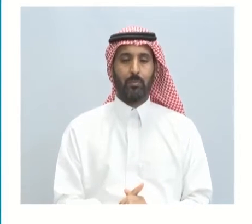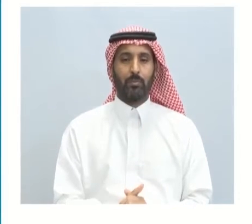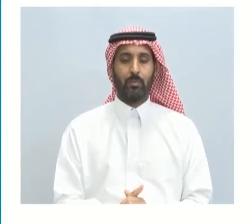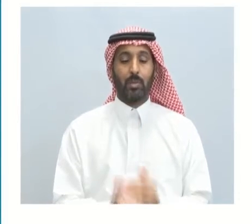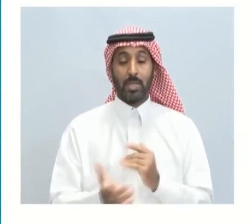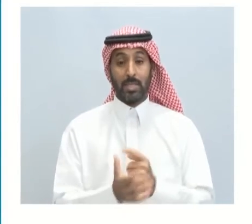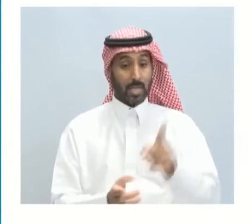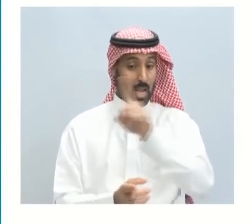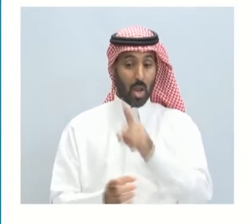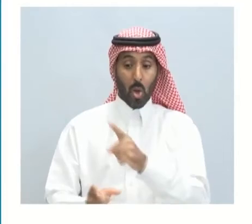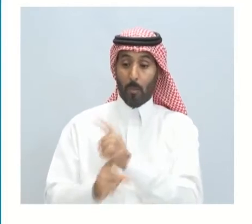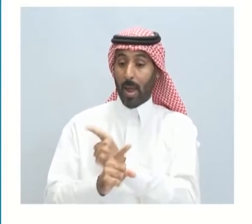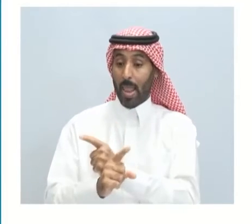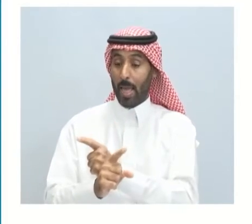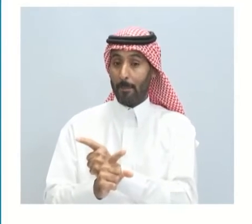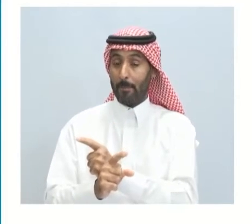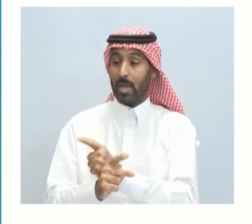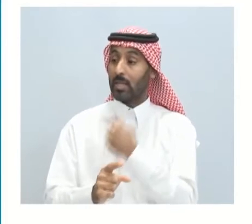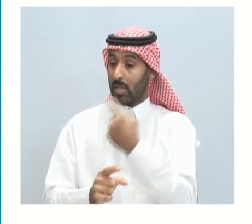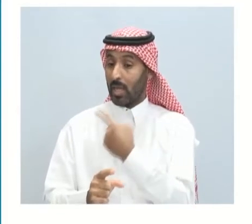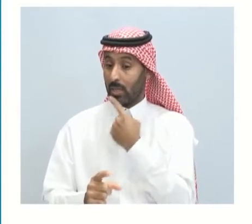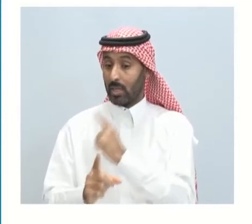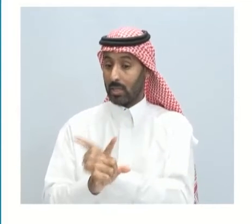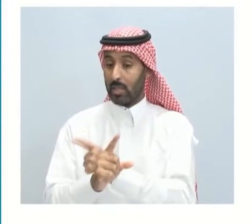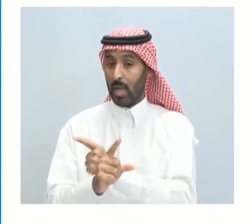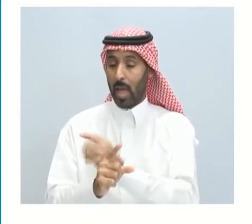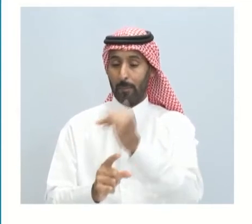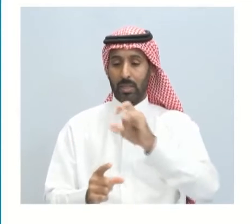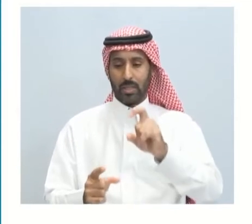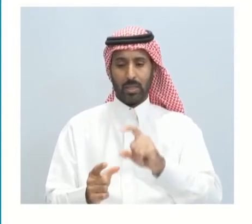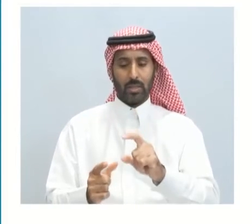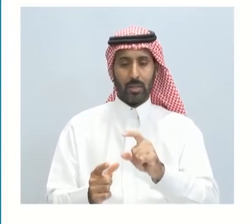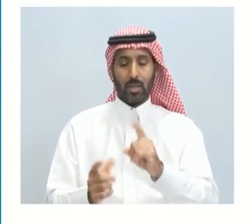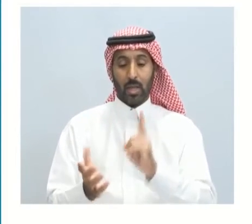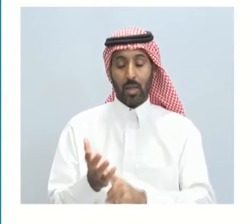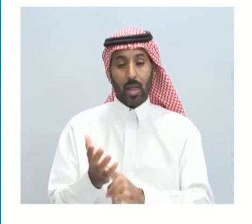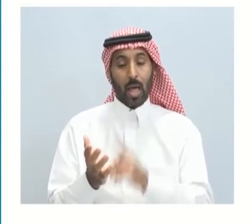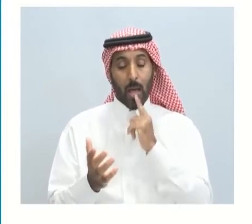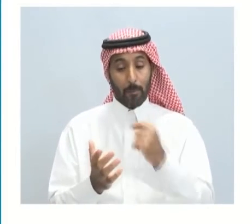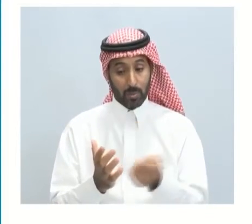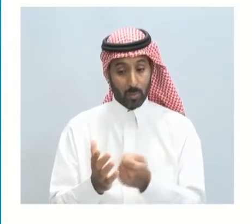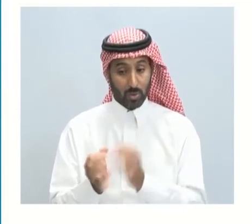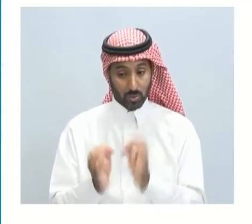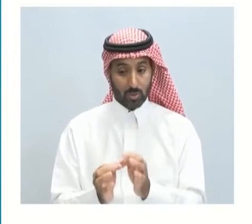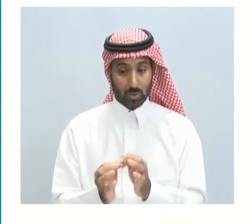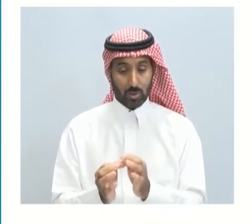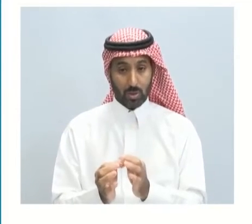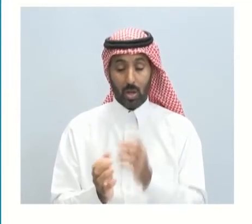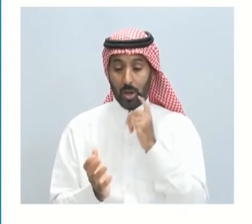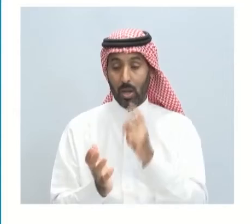سال المعلم هل تحدث هل تحدث المعلم حمد فعلا عن لا الصحيح